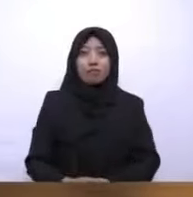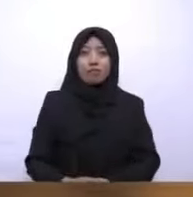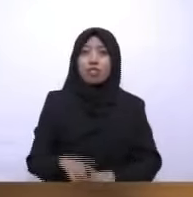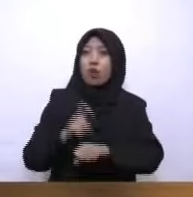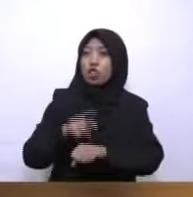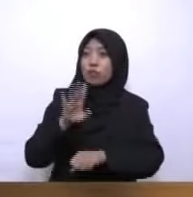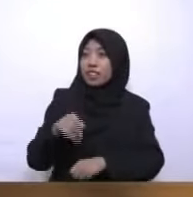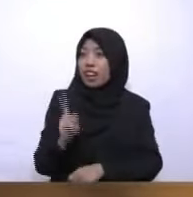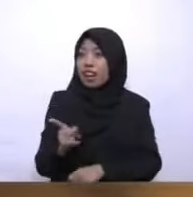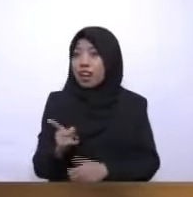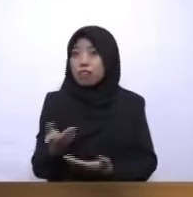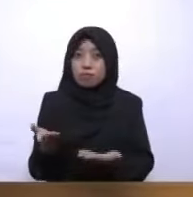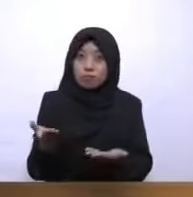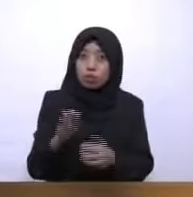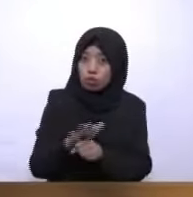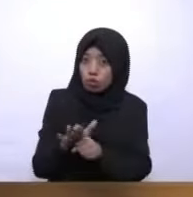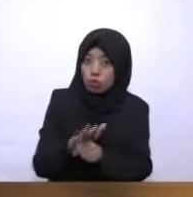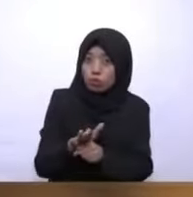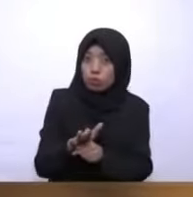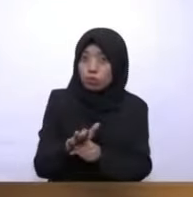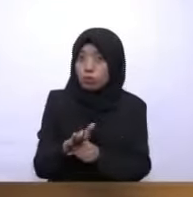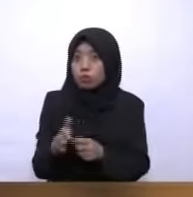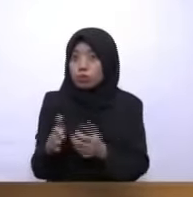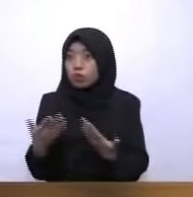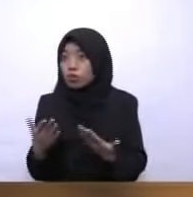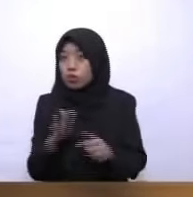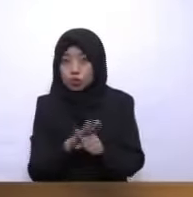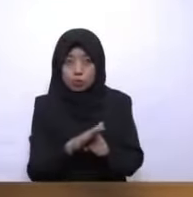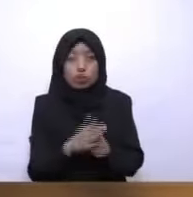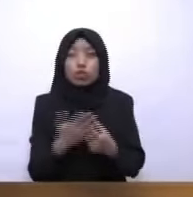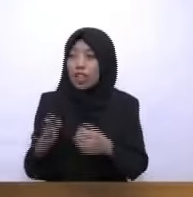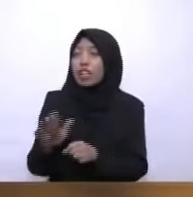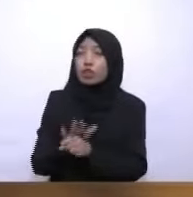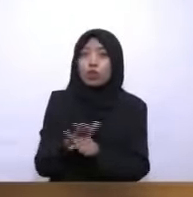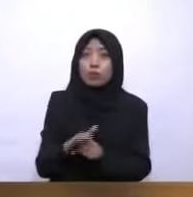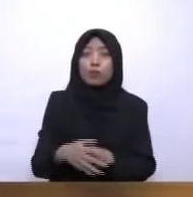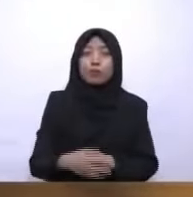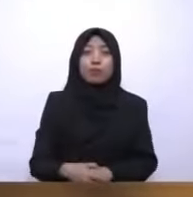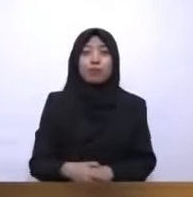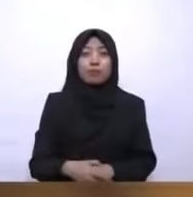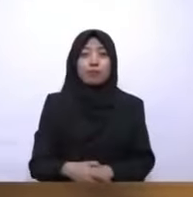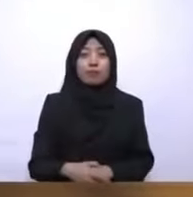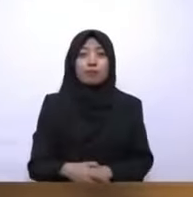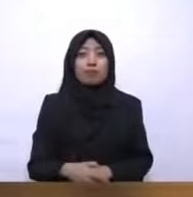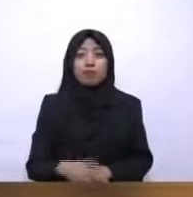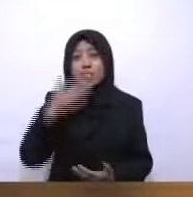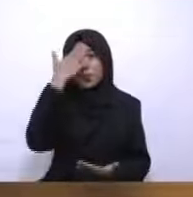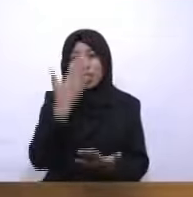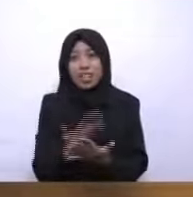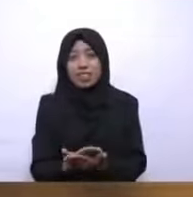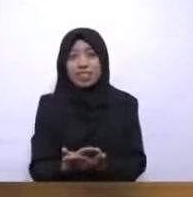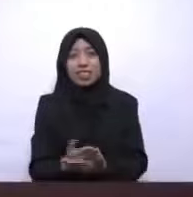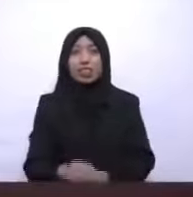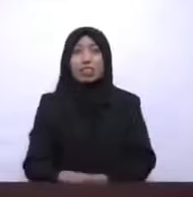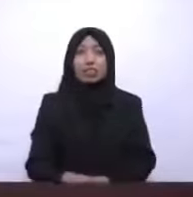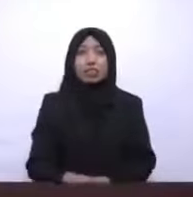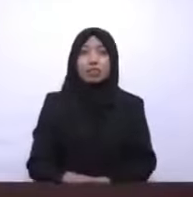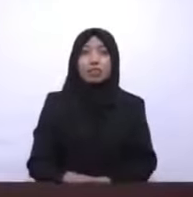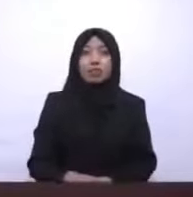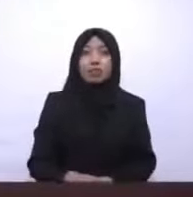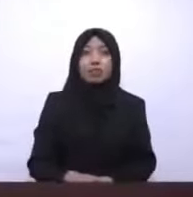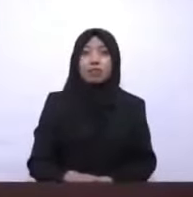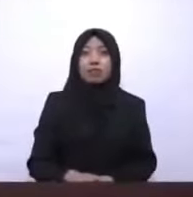waktu dimanfaatkan atau cukup? Dimanfaatkan atau cukup? Sudah cukup. Baik, terima kasih. Kami atur ulang